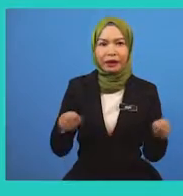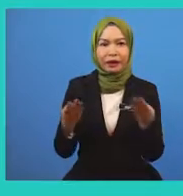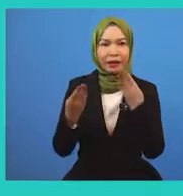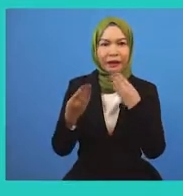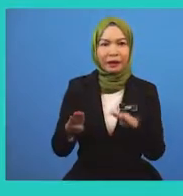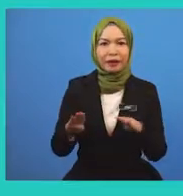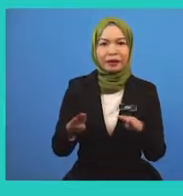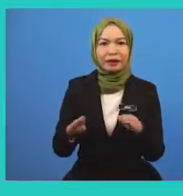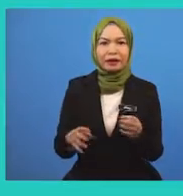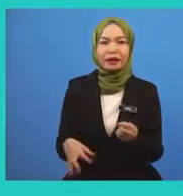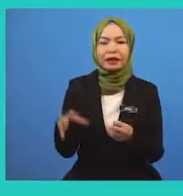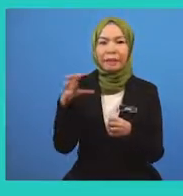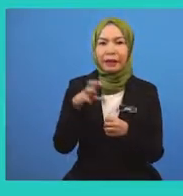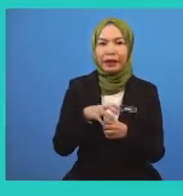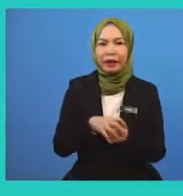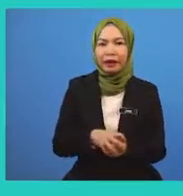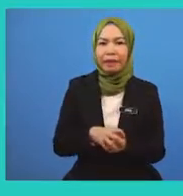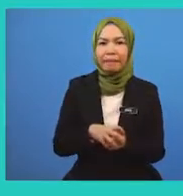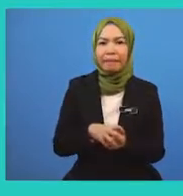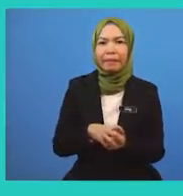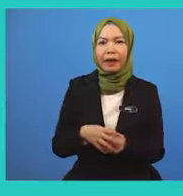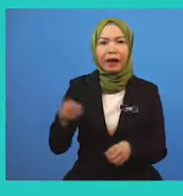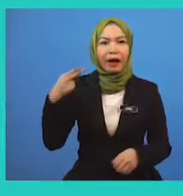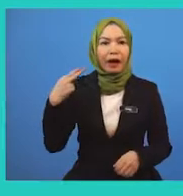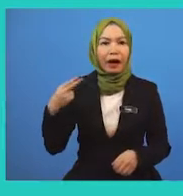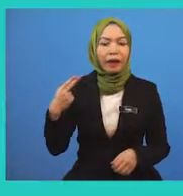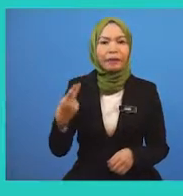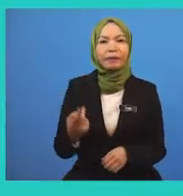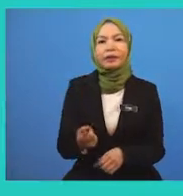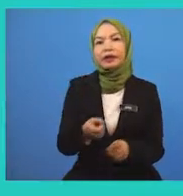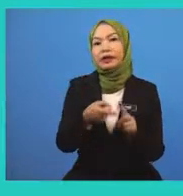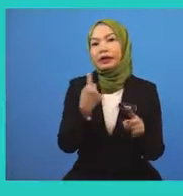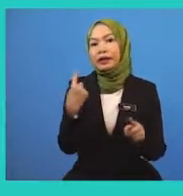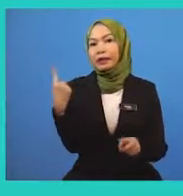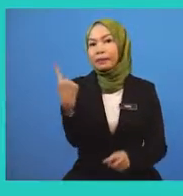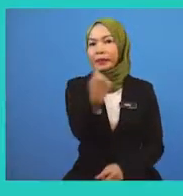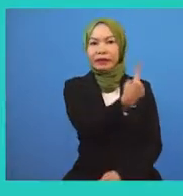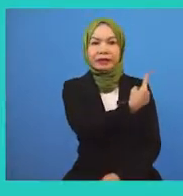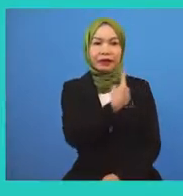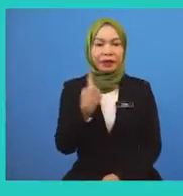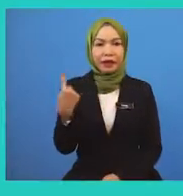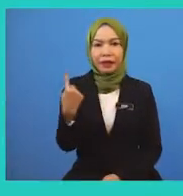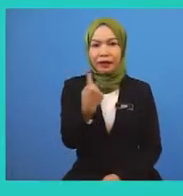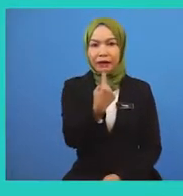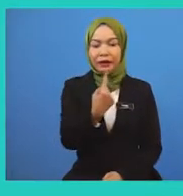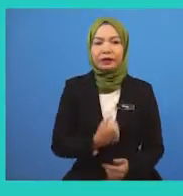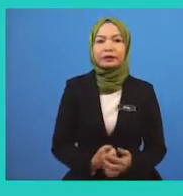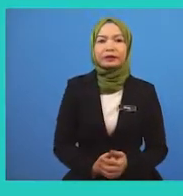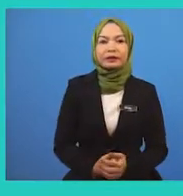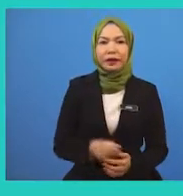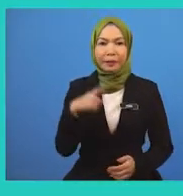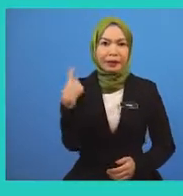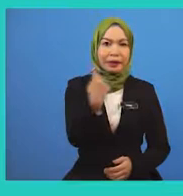endotermik ialah tindak balas kimia yang menyerap haba dari persekitaran. persekitaran